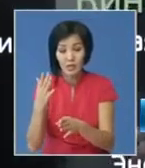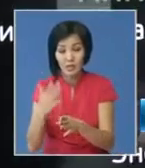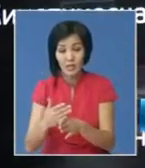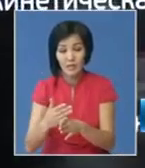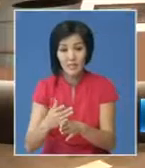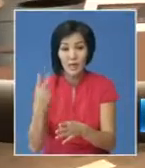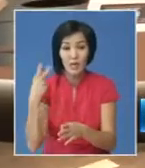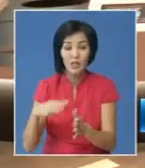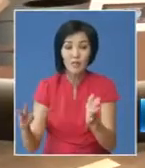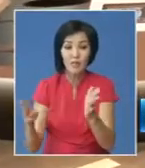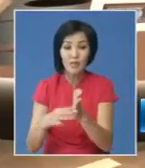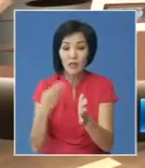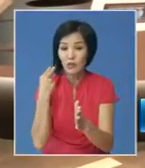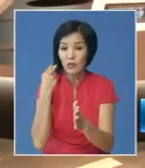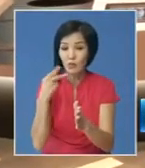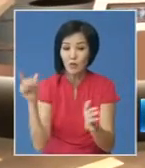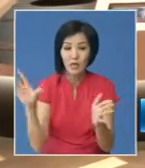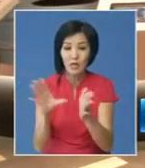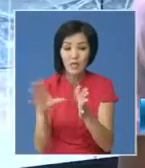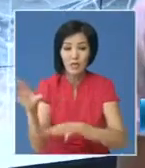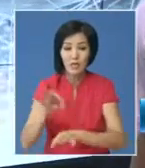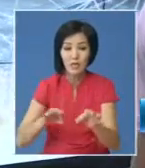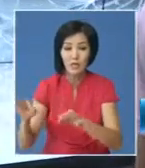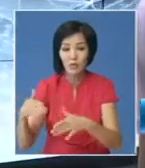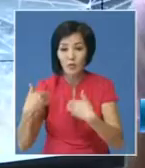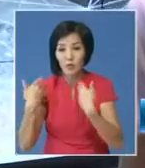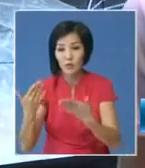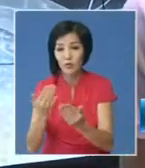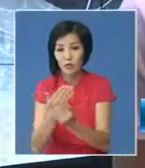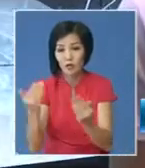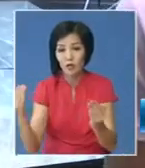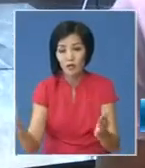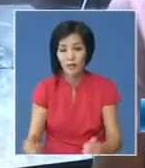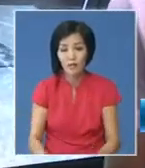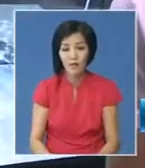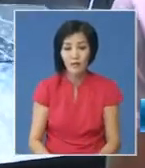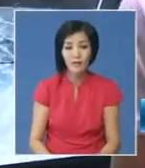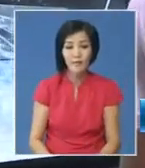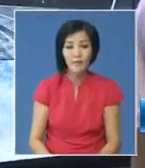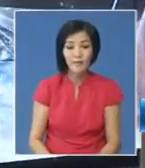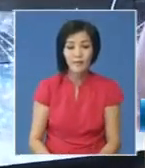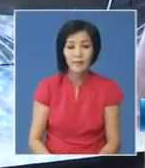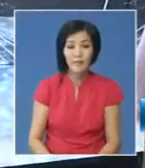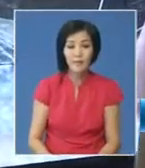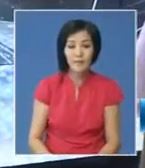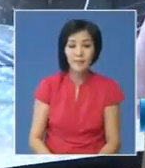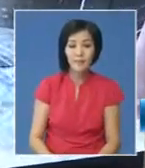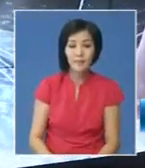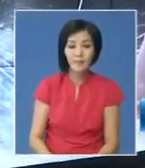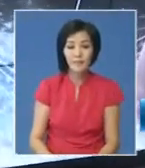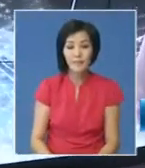ғалымдардың 28 үздік энергетика жобалары қойылған. И вот это очень такая хорошая возможность посмотреть действительно